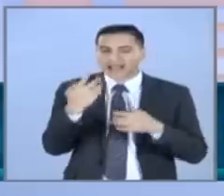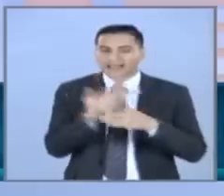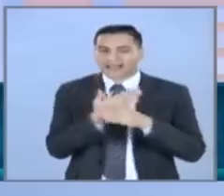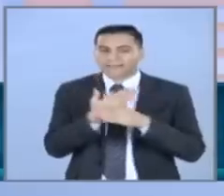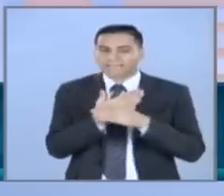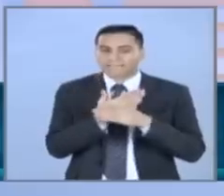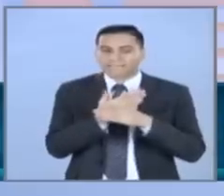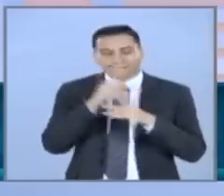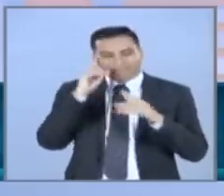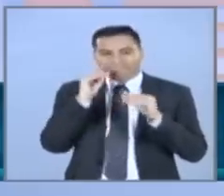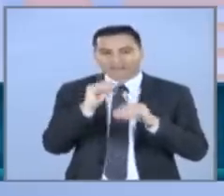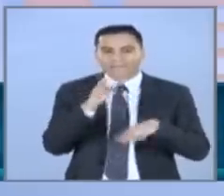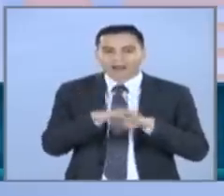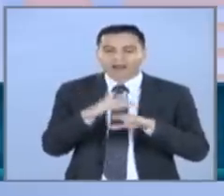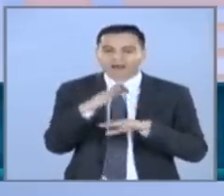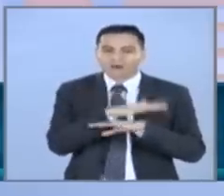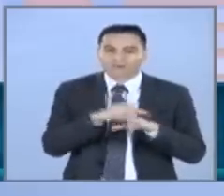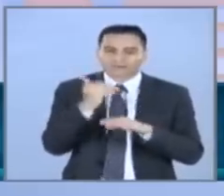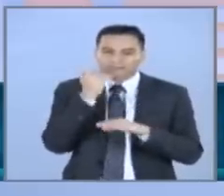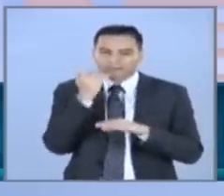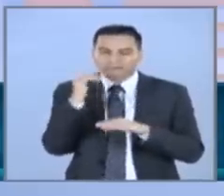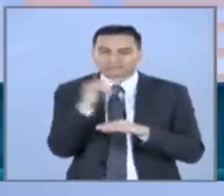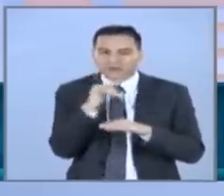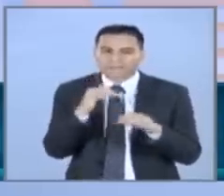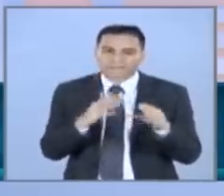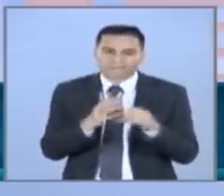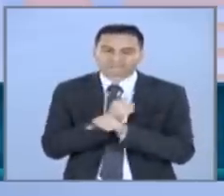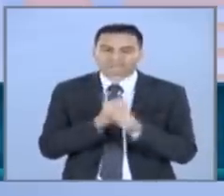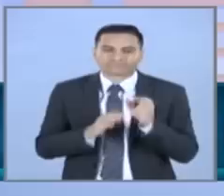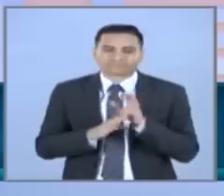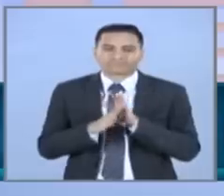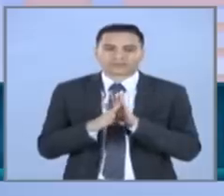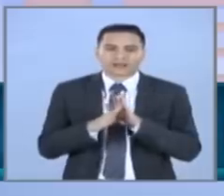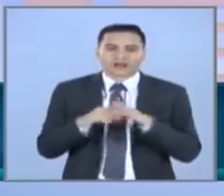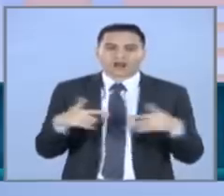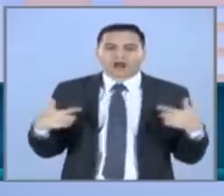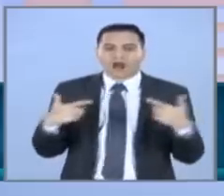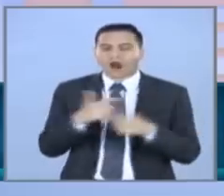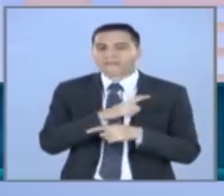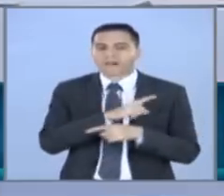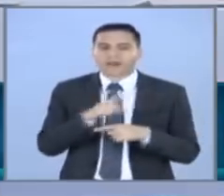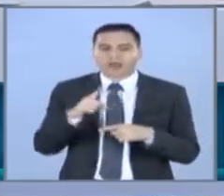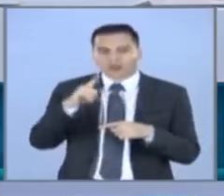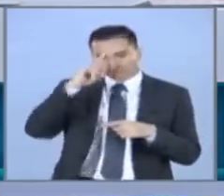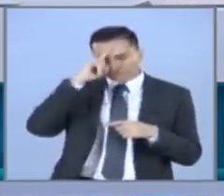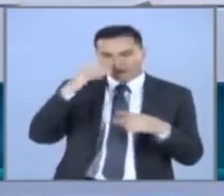للإشارة إلى المقاومة الحازمة غير العنيفة